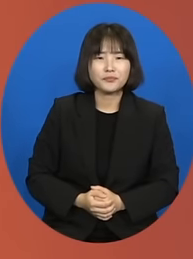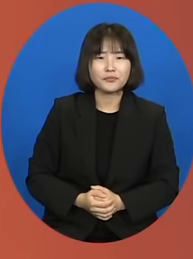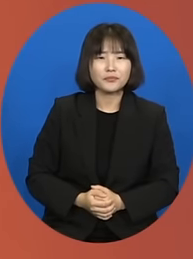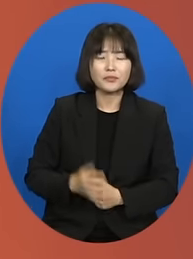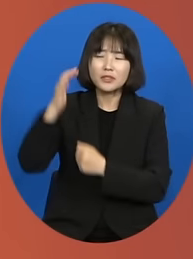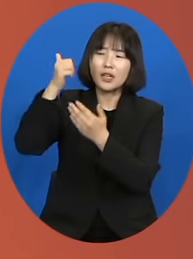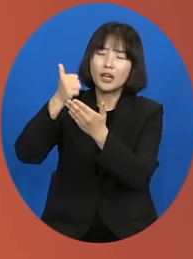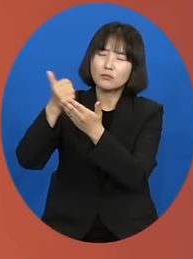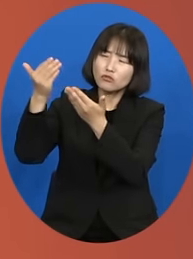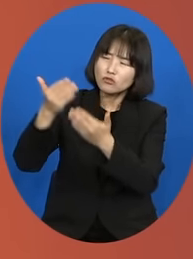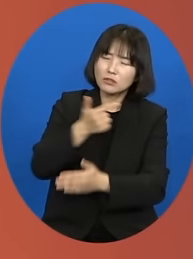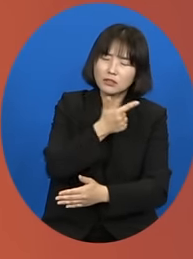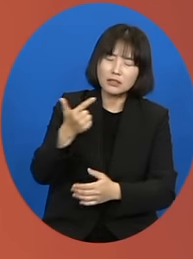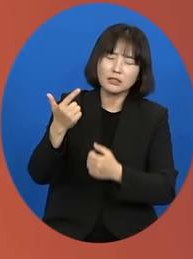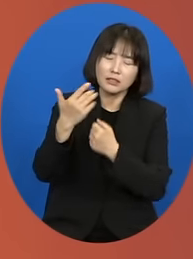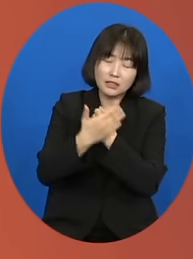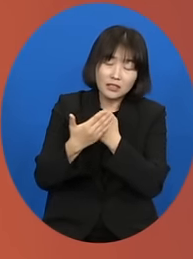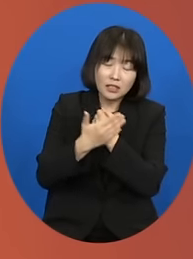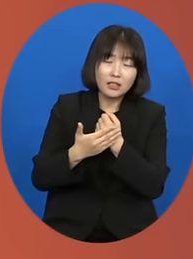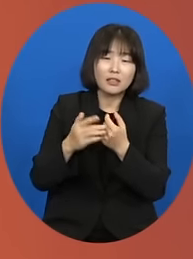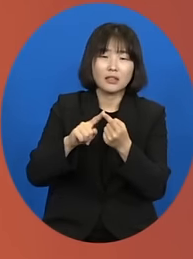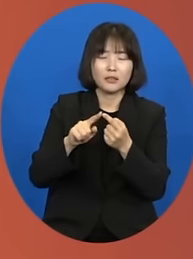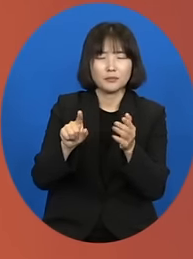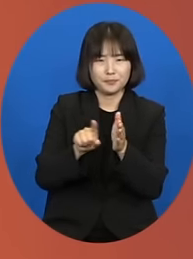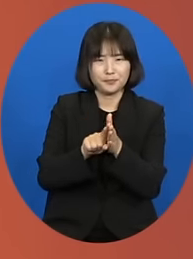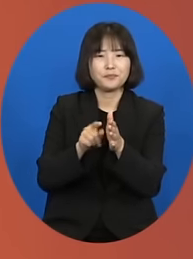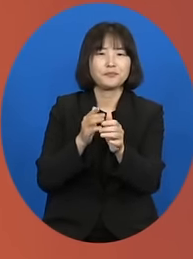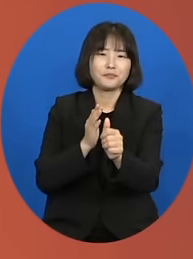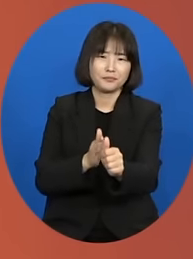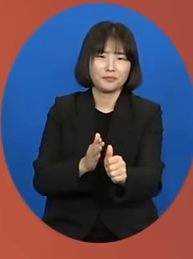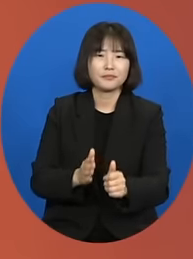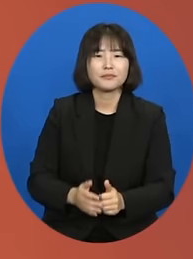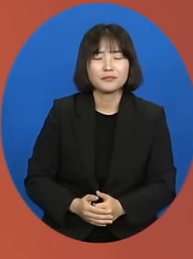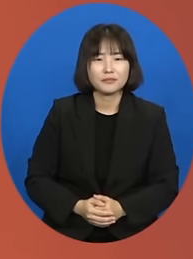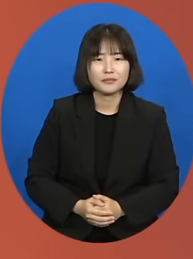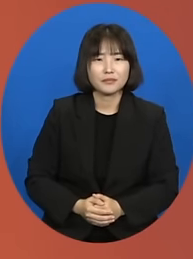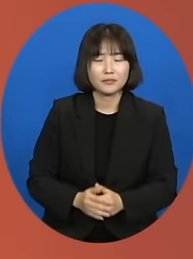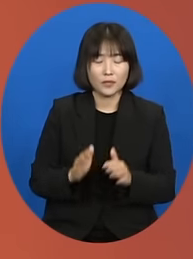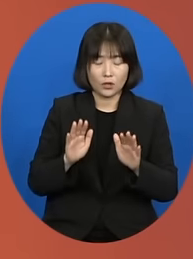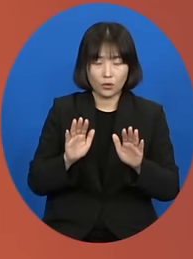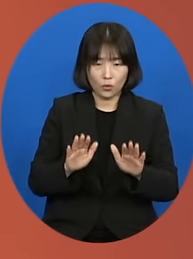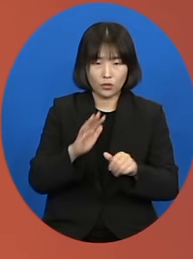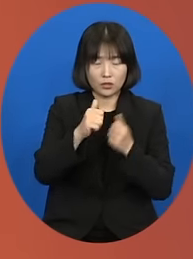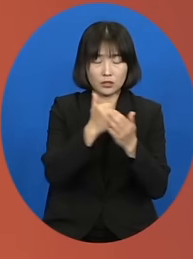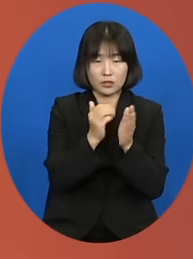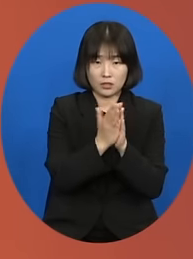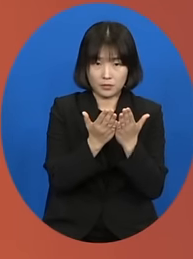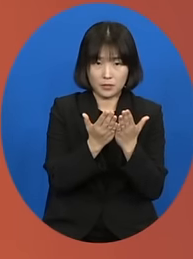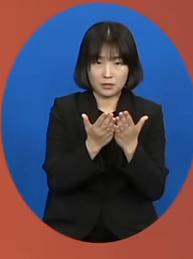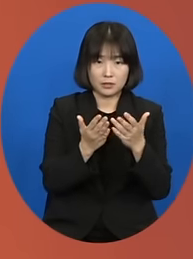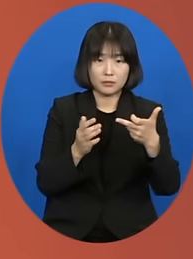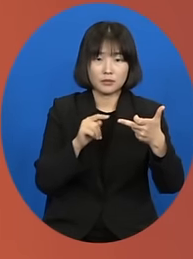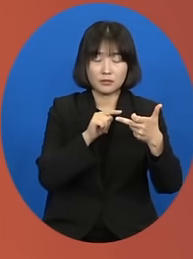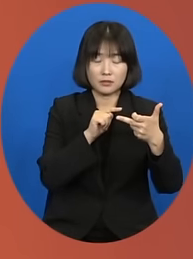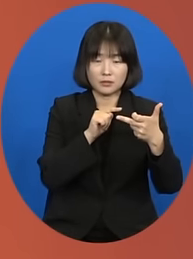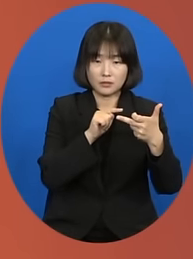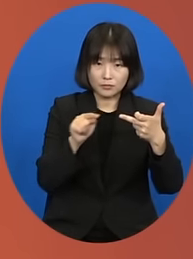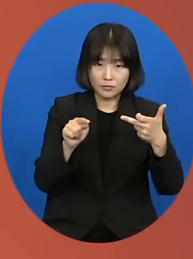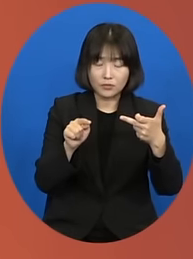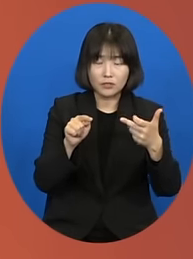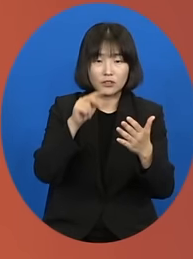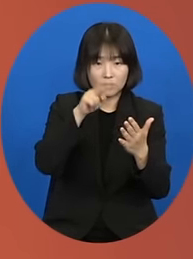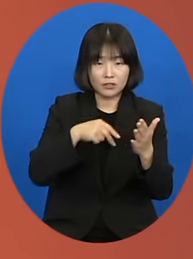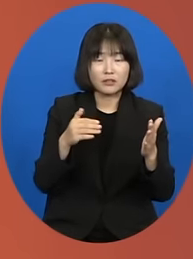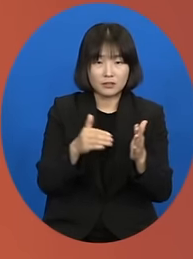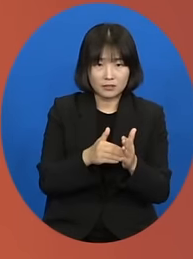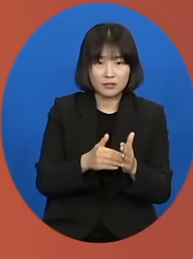큰 은혜임을 믿으시기 바랍니다. 오늘 성경 말씀은 17절부터 읽었습니다. 사실은